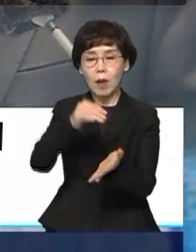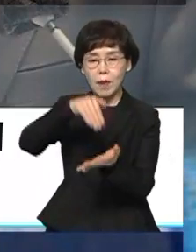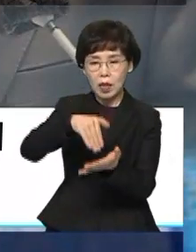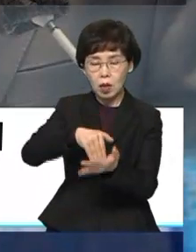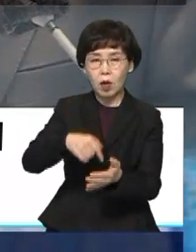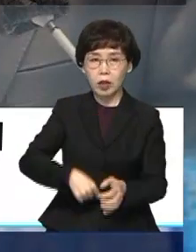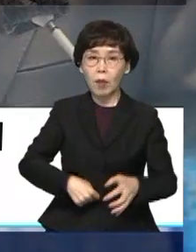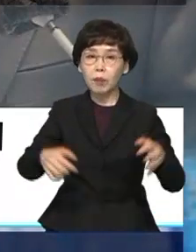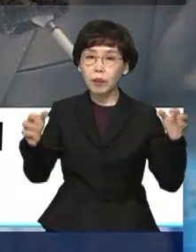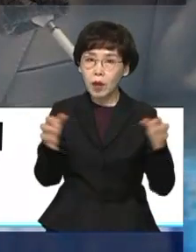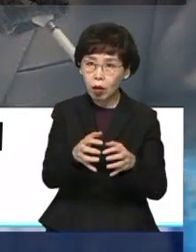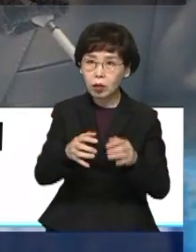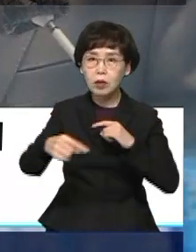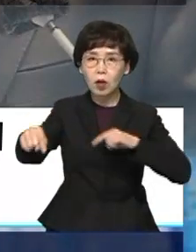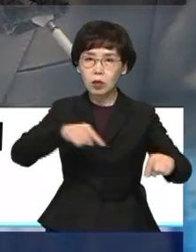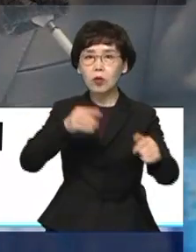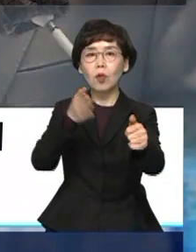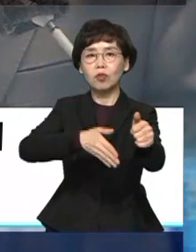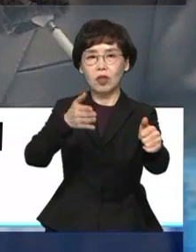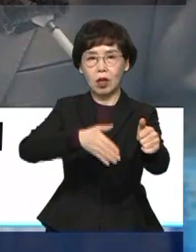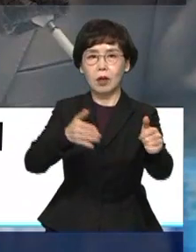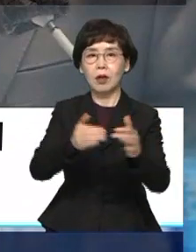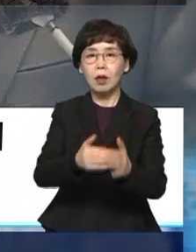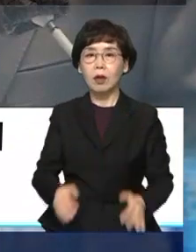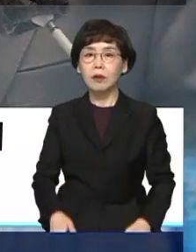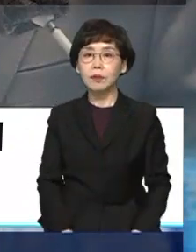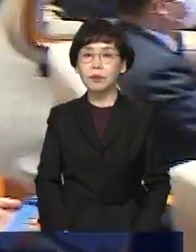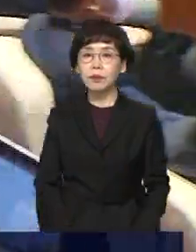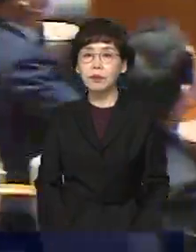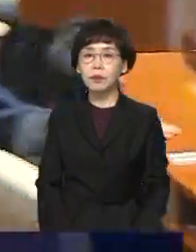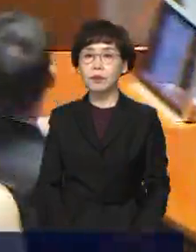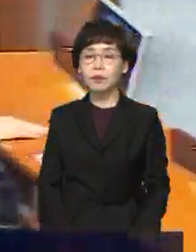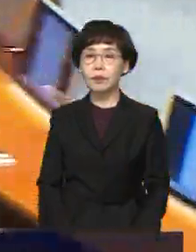협치도 당부했습니다. 안희재 기자입니다.